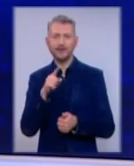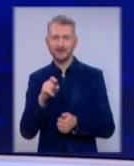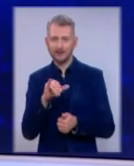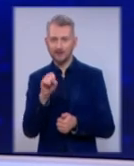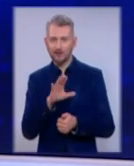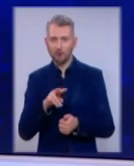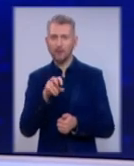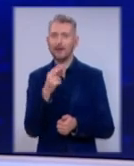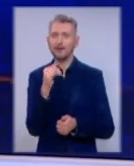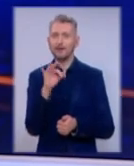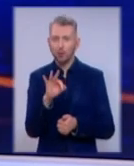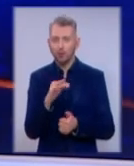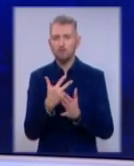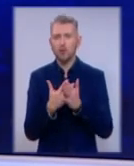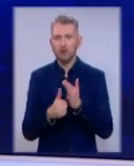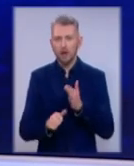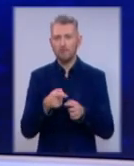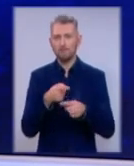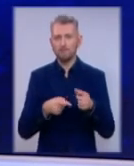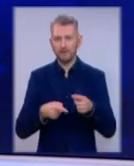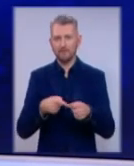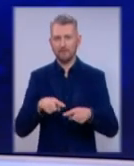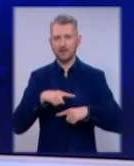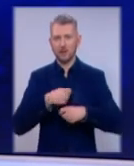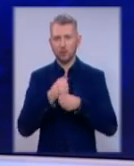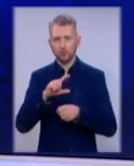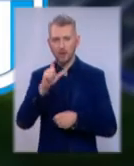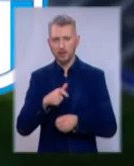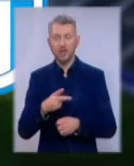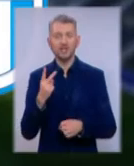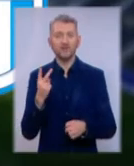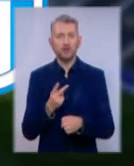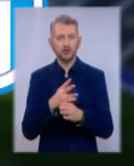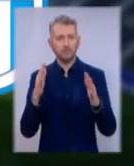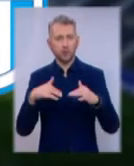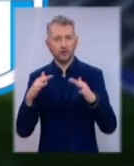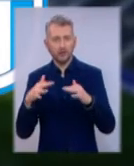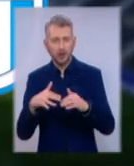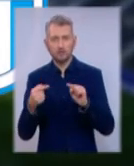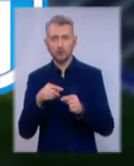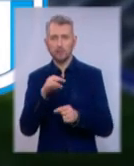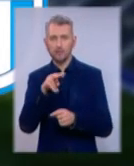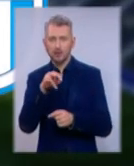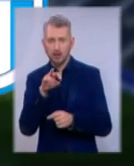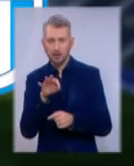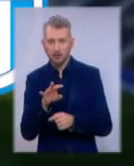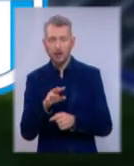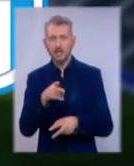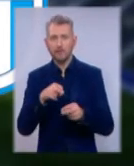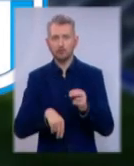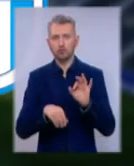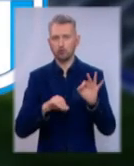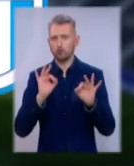Європи Лаціо зазнав поразки в півфіналі Кубка Італії. Двічі протистояння з Міланом завершилося нульовою